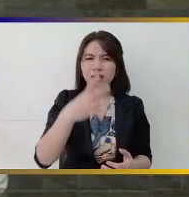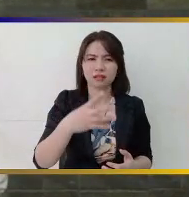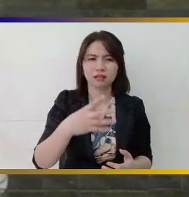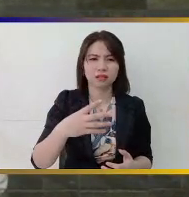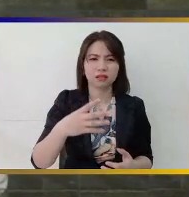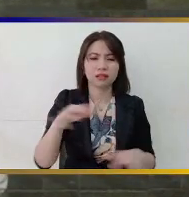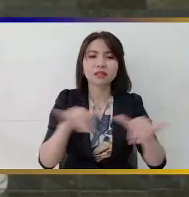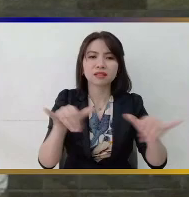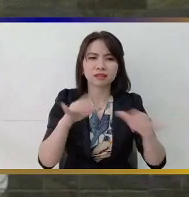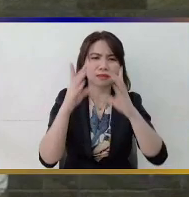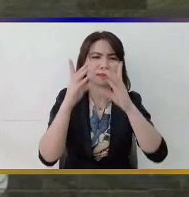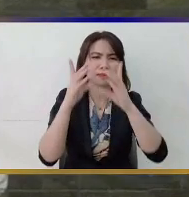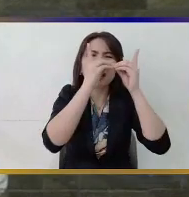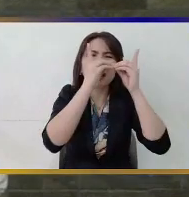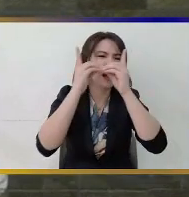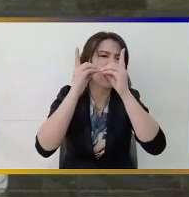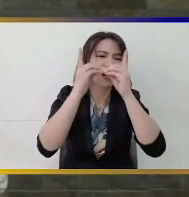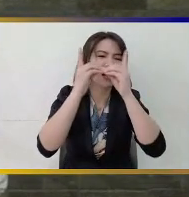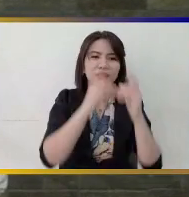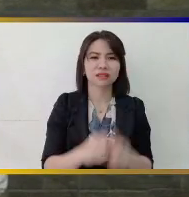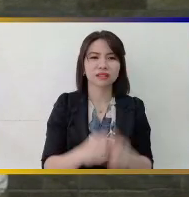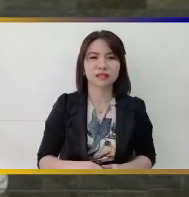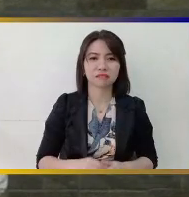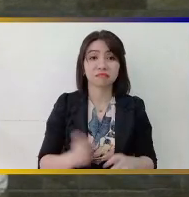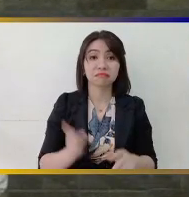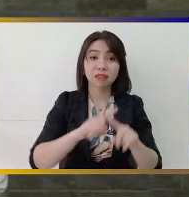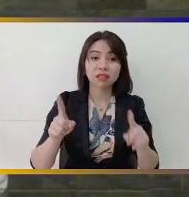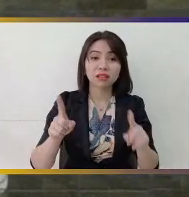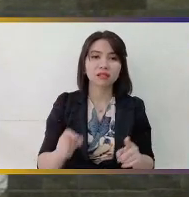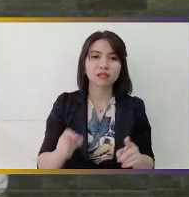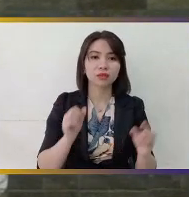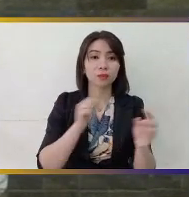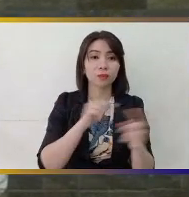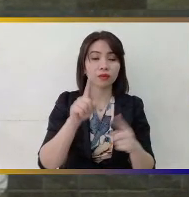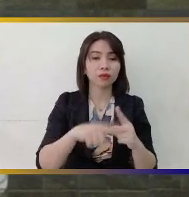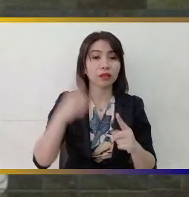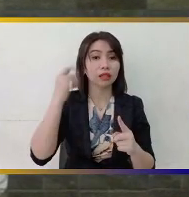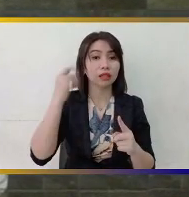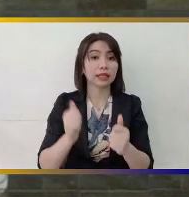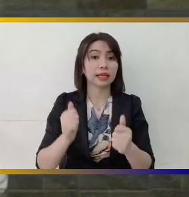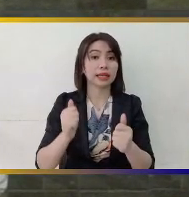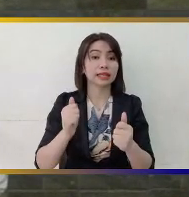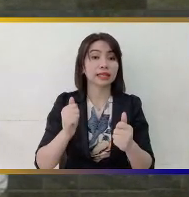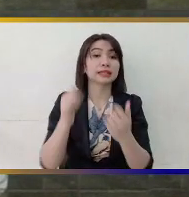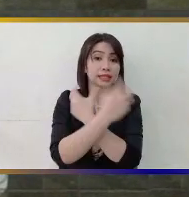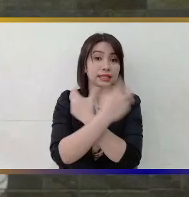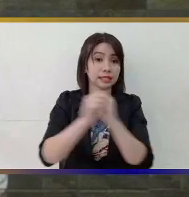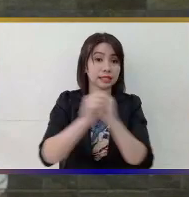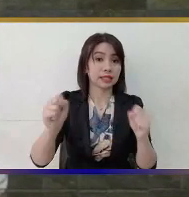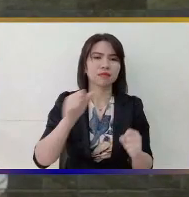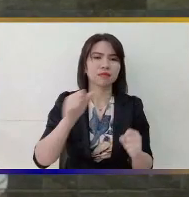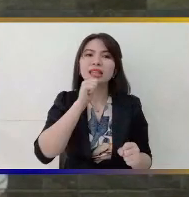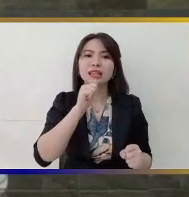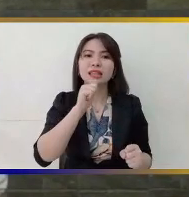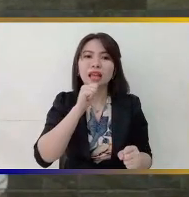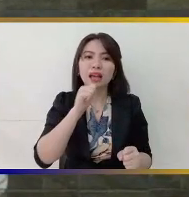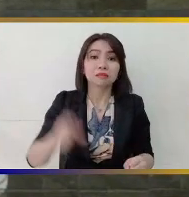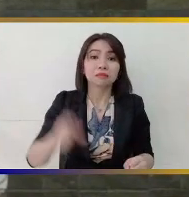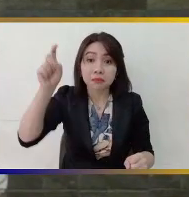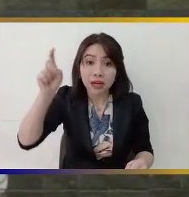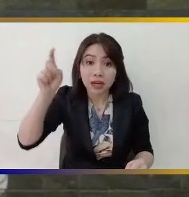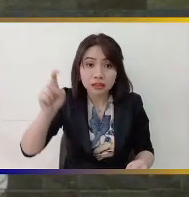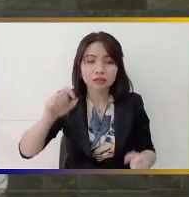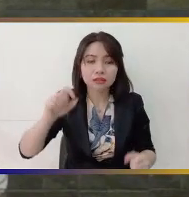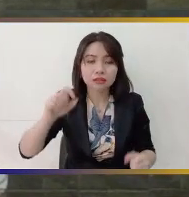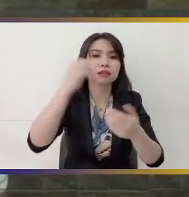Pero hindi nagtagal. Bagamat naligtas kayo, hindi kaagad na bago ang itsura nyo. In fact, sa totoo lang mga kapatid, huwag